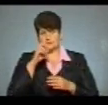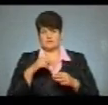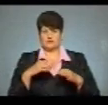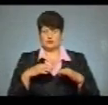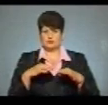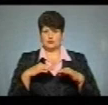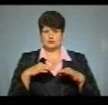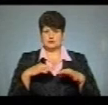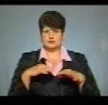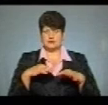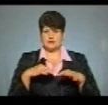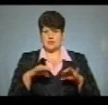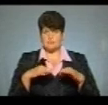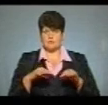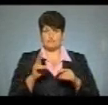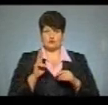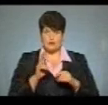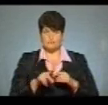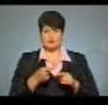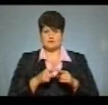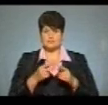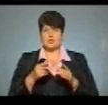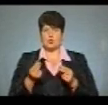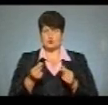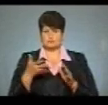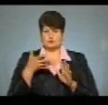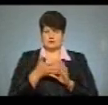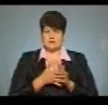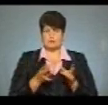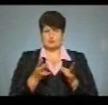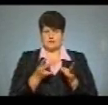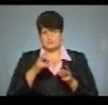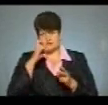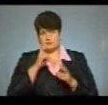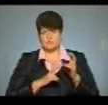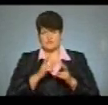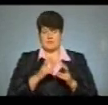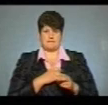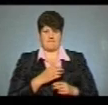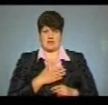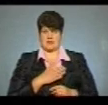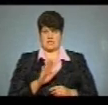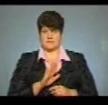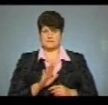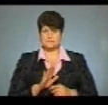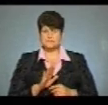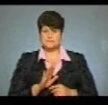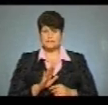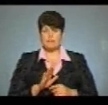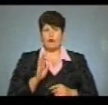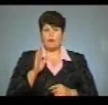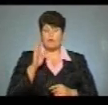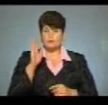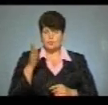в тролейбусах, тому що, щоб ці кошти пішли в першу чергу на потреби комунального підприємства, а не приватних перевізників. В майбутньому, коли